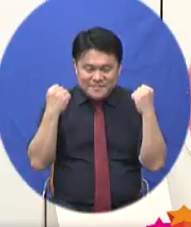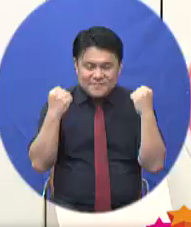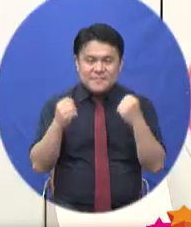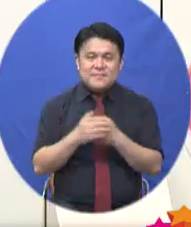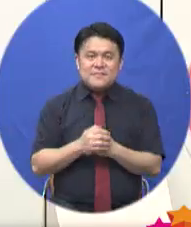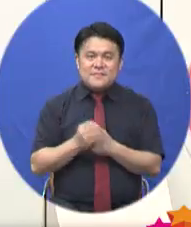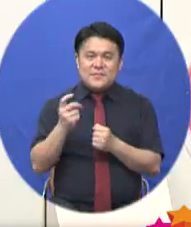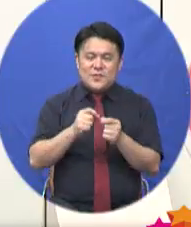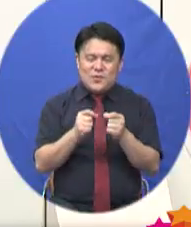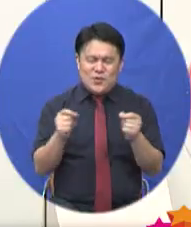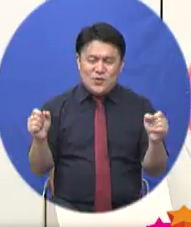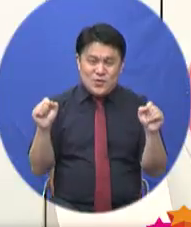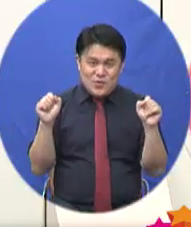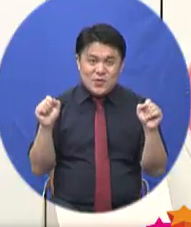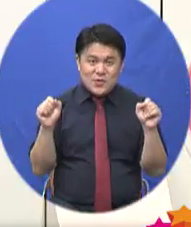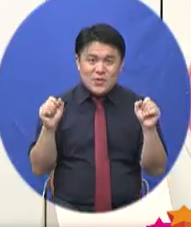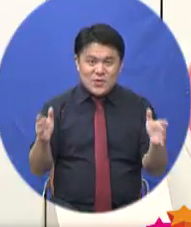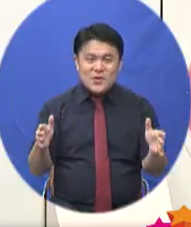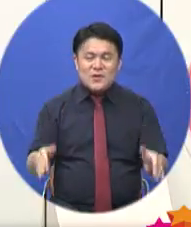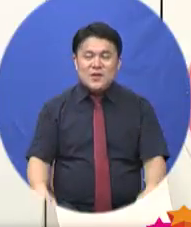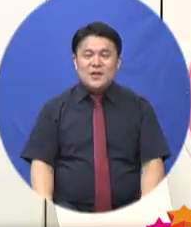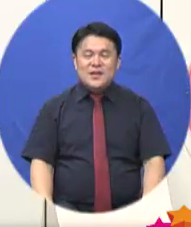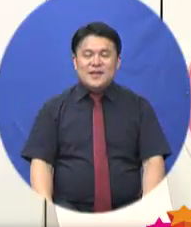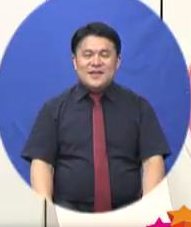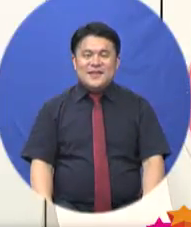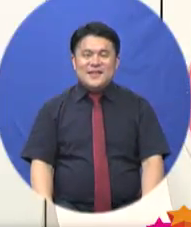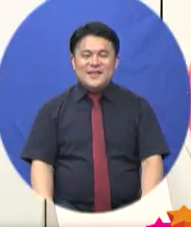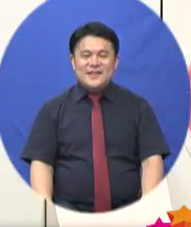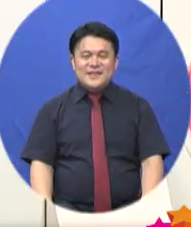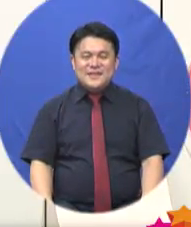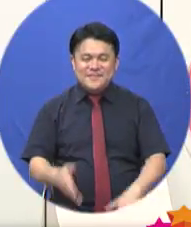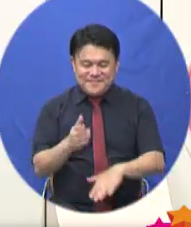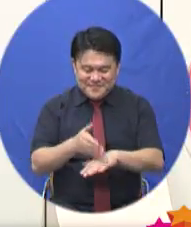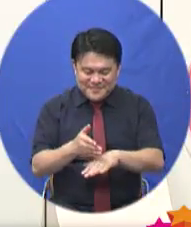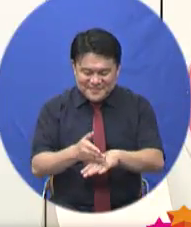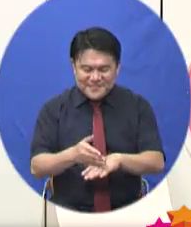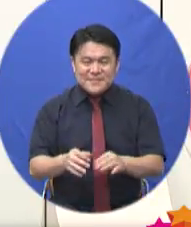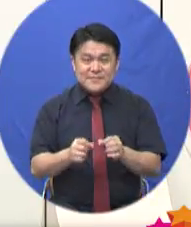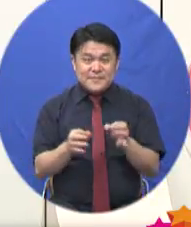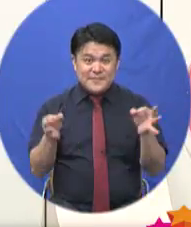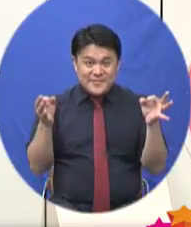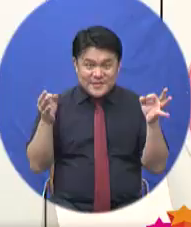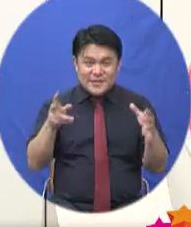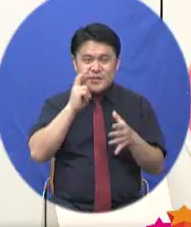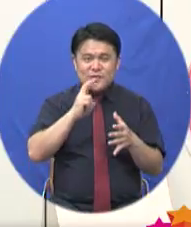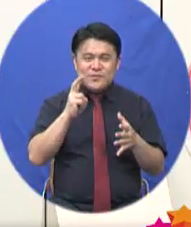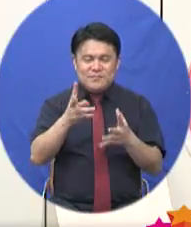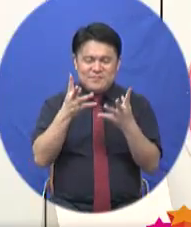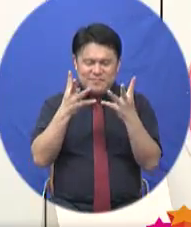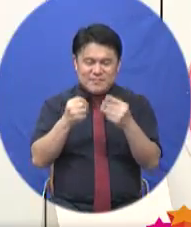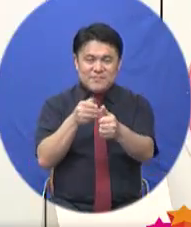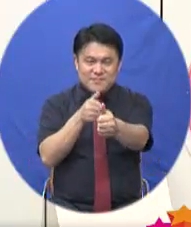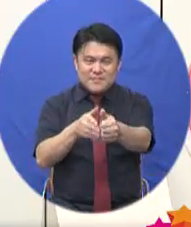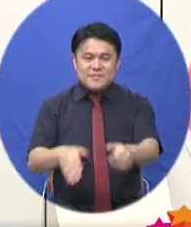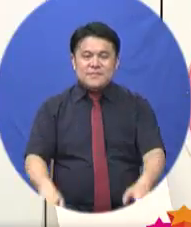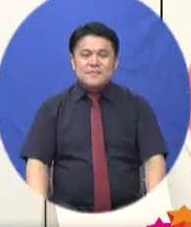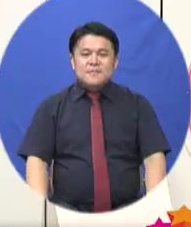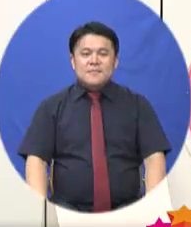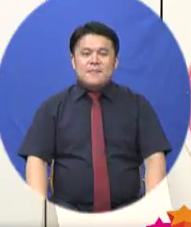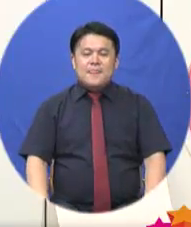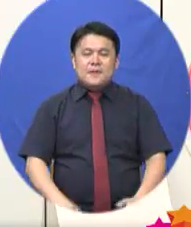건강하셔가지고, 오래오래. 아이고. 고맙습니다. 오래오래 노래 불러주시고,